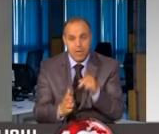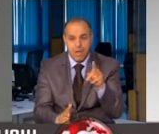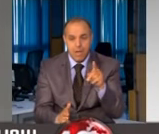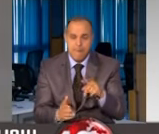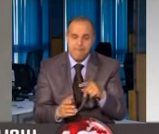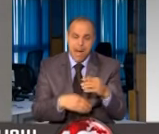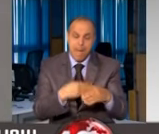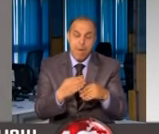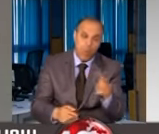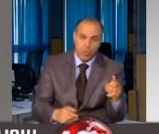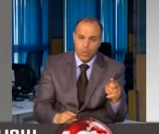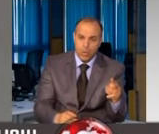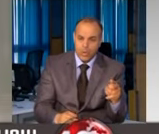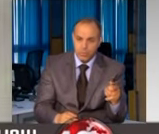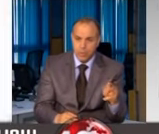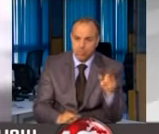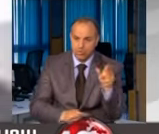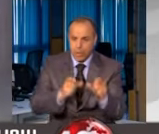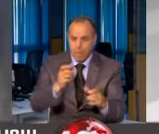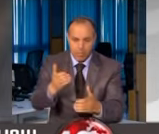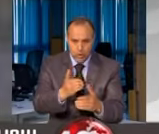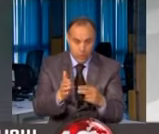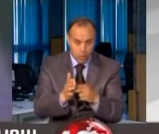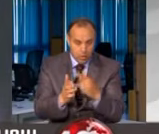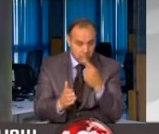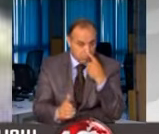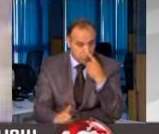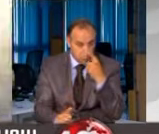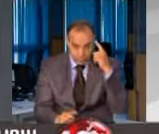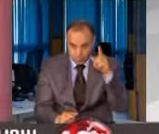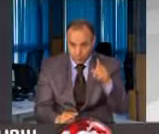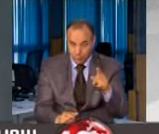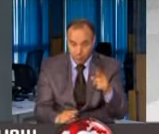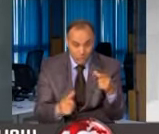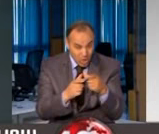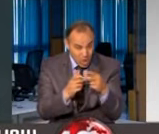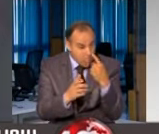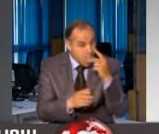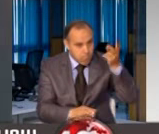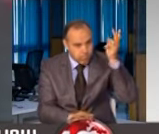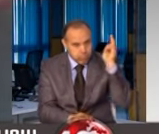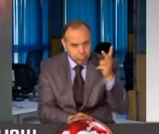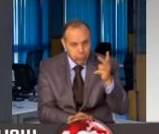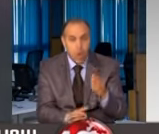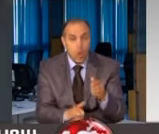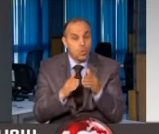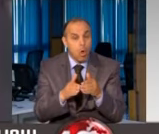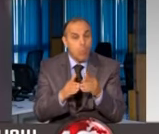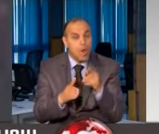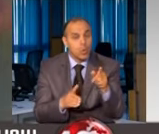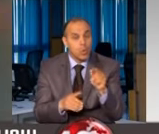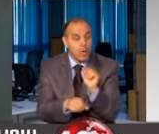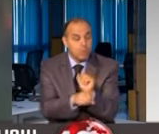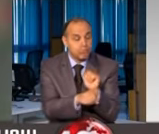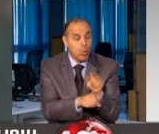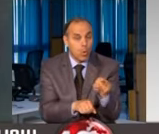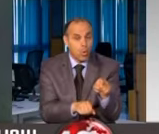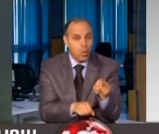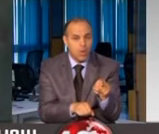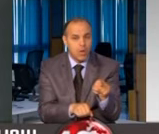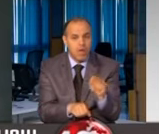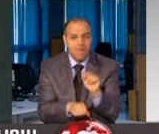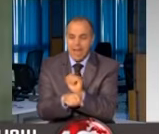حماة، حيث هددت جماعات مسلحة سورية بقصف القوات الحكومية ما لم تلبي دمشق مطالب سجناء متمردين